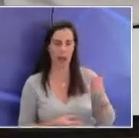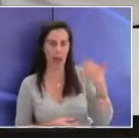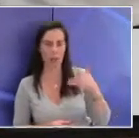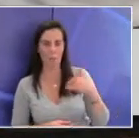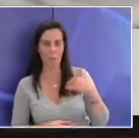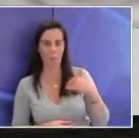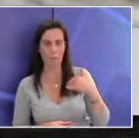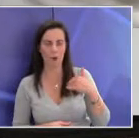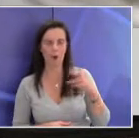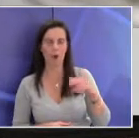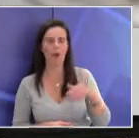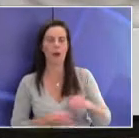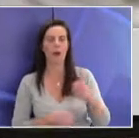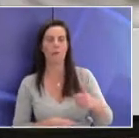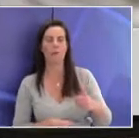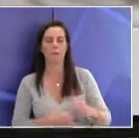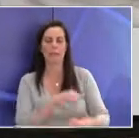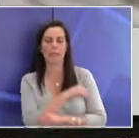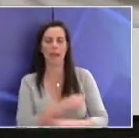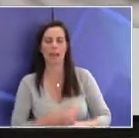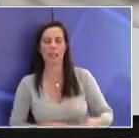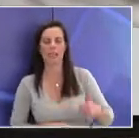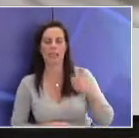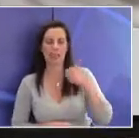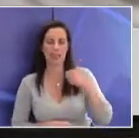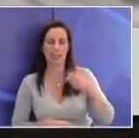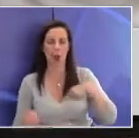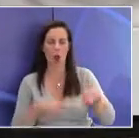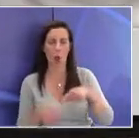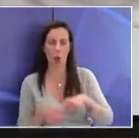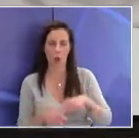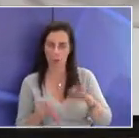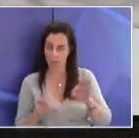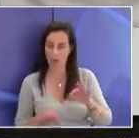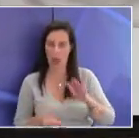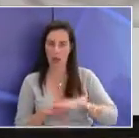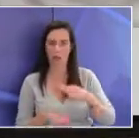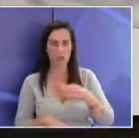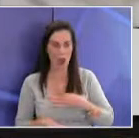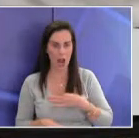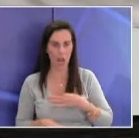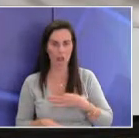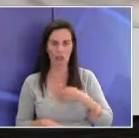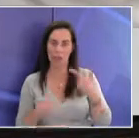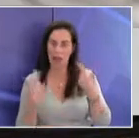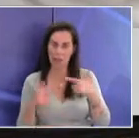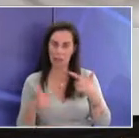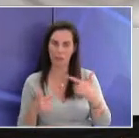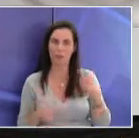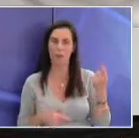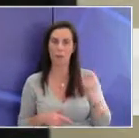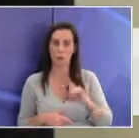אורן, כשיותר מ-70% מבוחרי כחלון רוצים שנתניהו ילך הביתה. בין היתר התפקיד שלנו יהיה להסביר